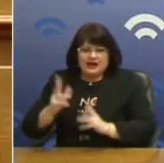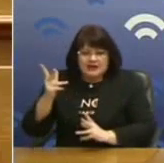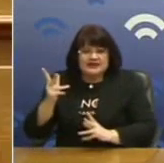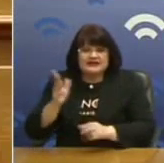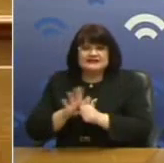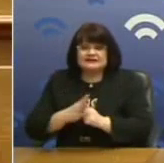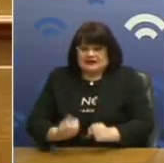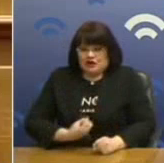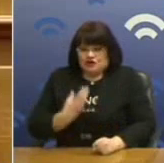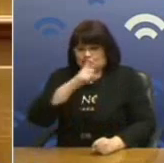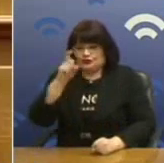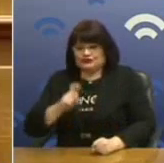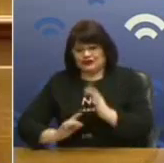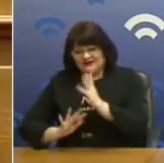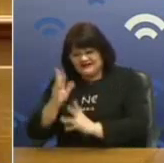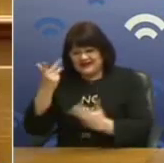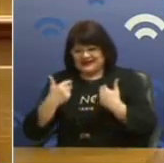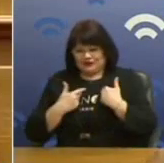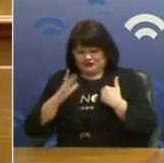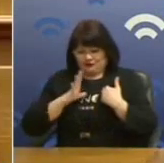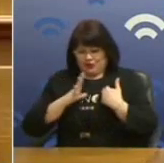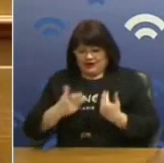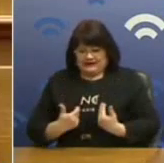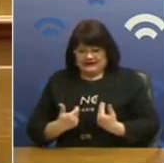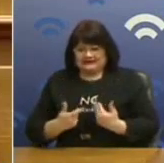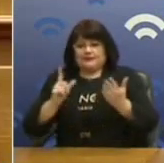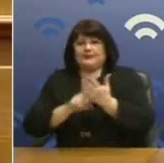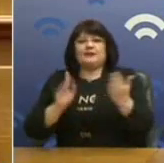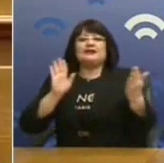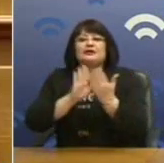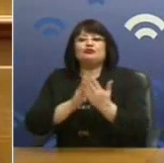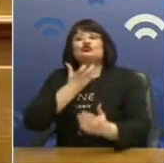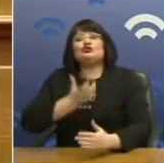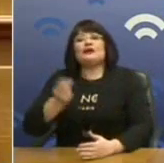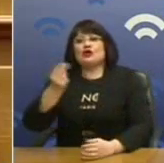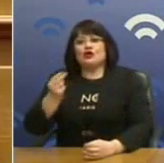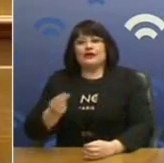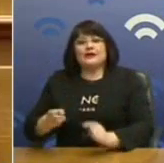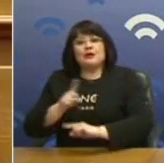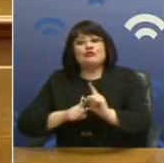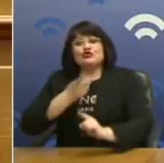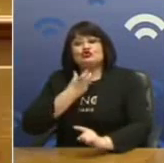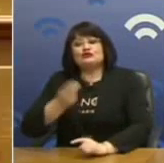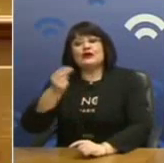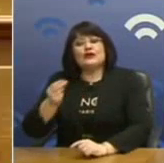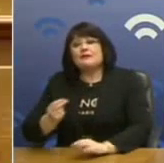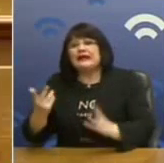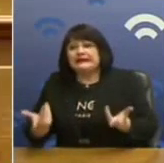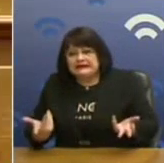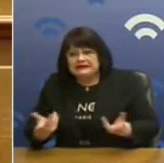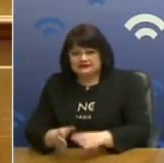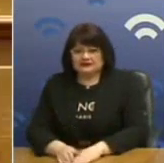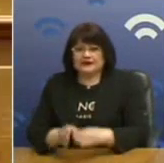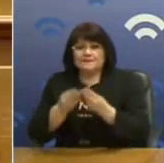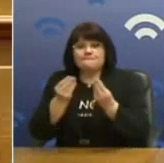τους. Αν δεν αντιμετωπίσουμε το κρίσιμο ζήτημα. Ποιο είναι το κρίσιμο ζήτημα για μας? Η ποιότητα της